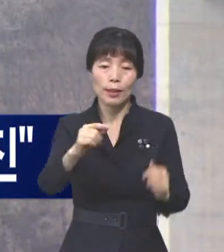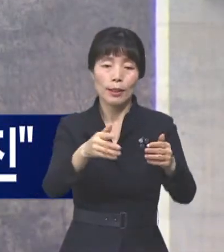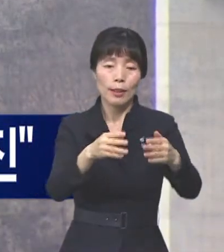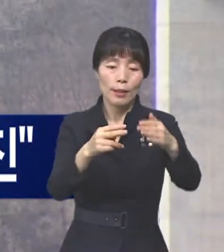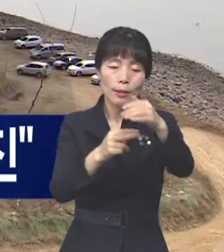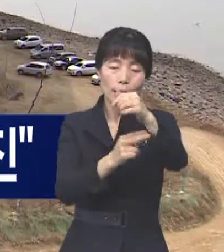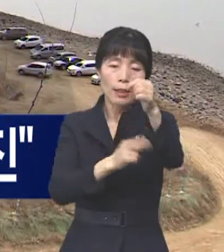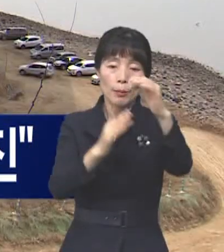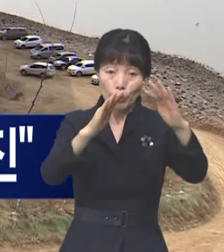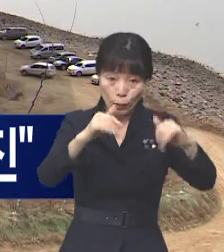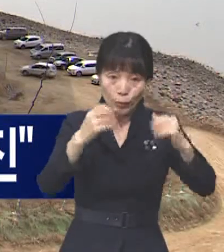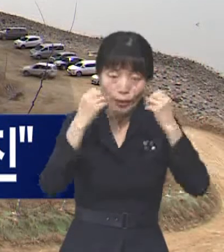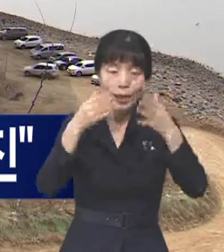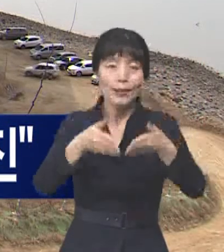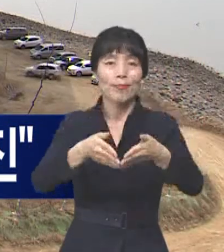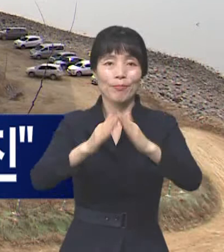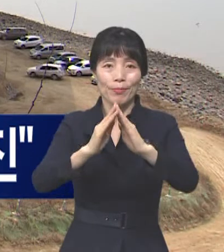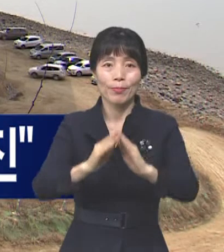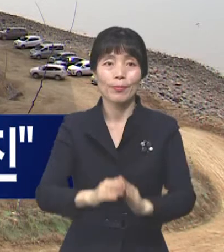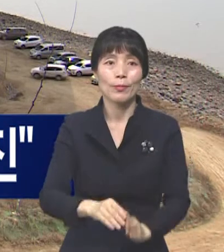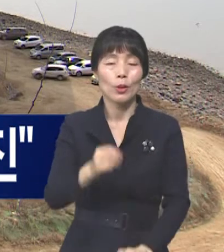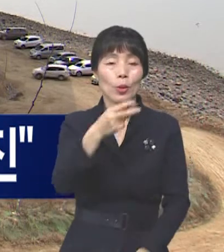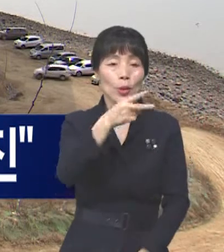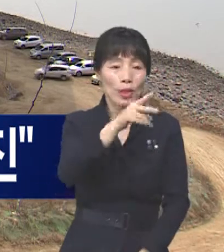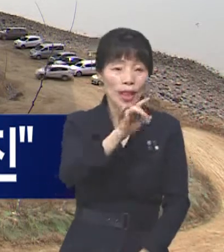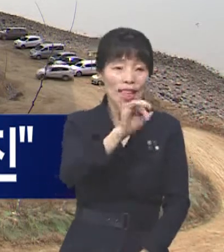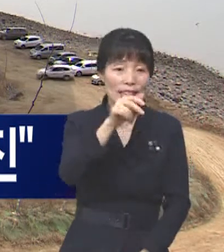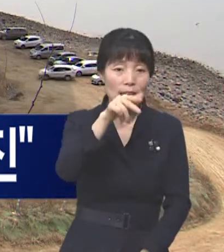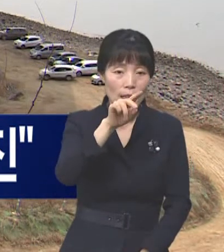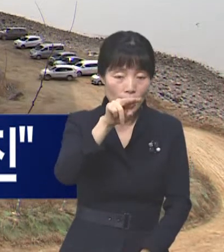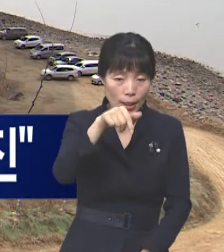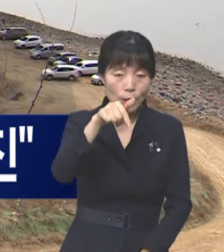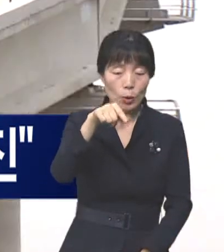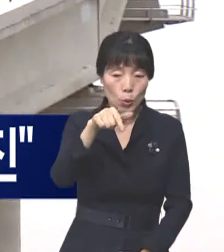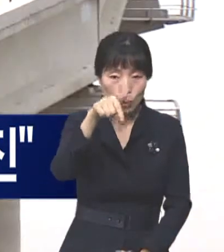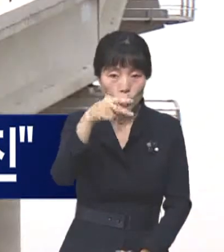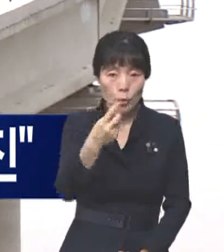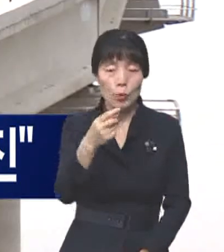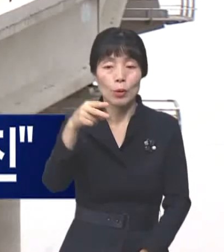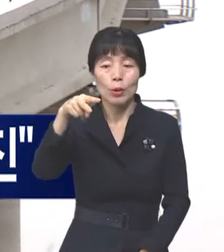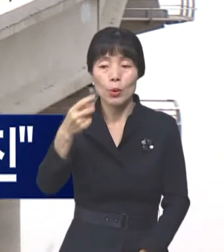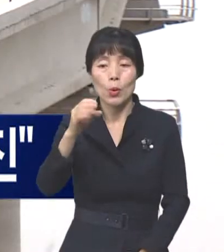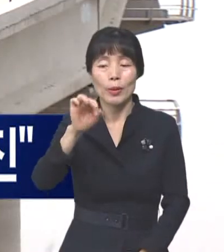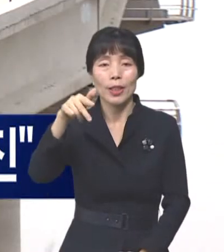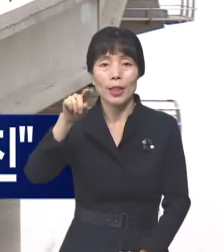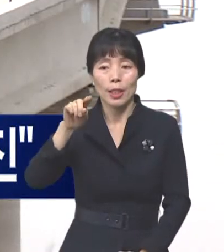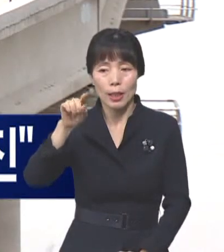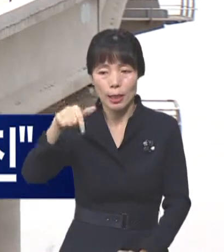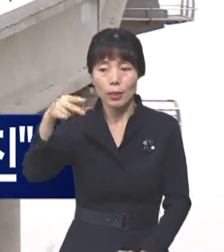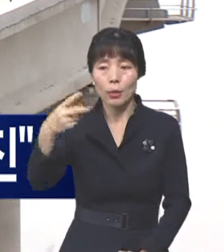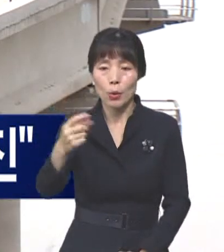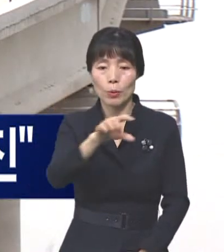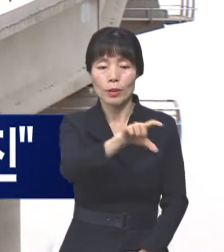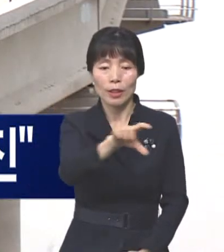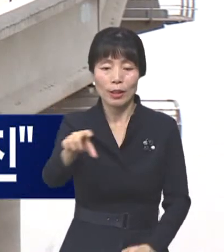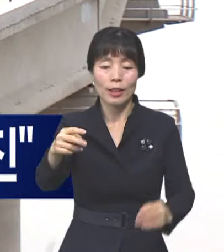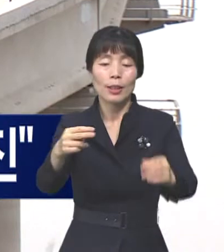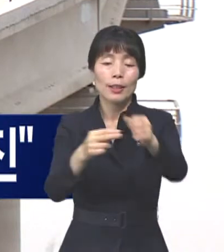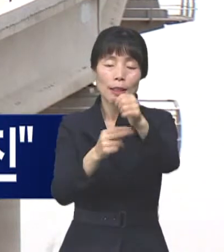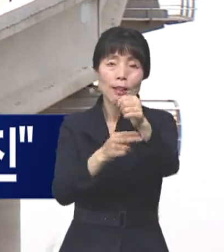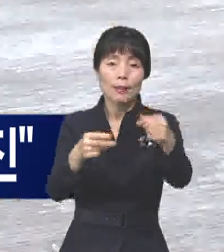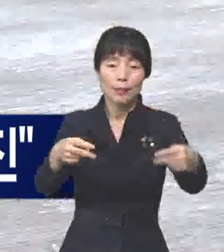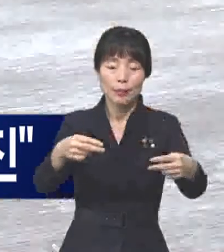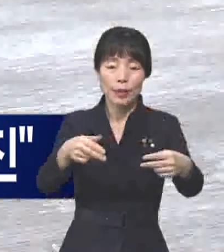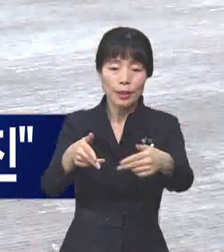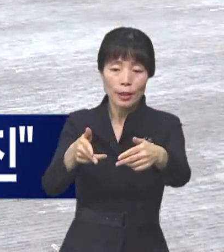연도교를 신설하기로 했습니다. 또 대의작에서 소의작도 구간과 모도 장봉도 간 연도교를 건설하고 영종 신도 간